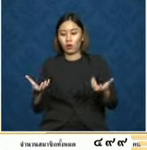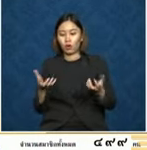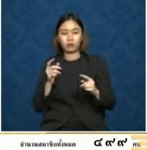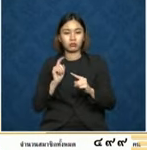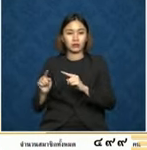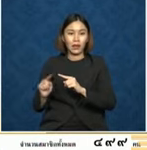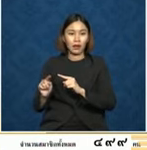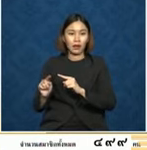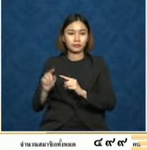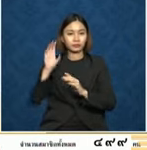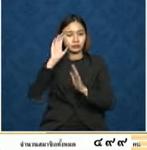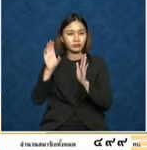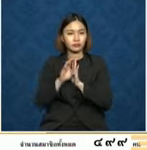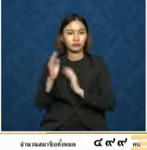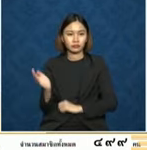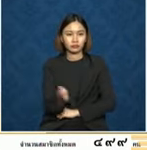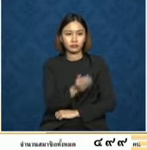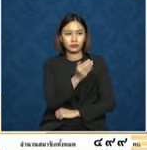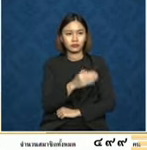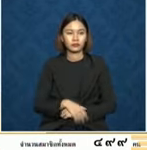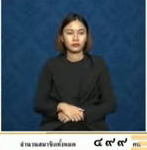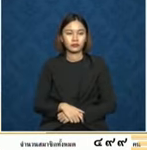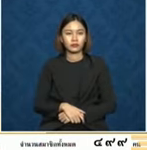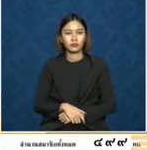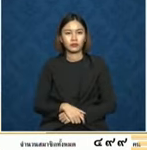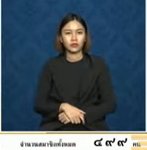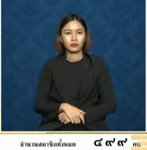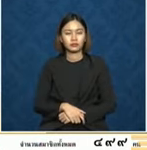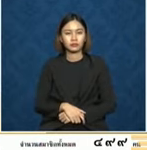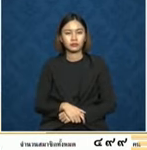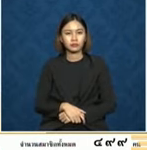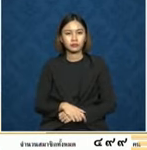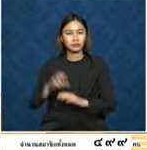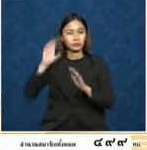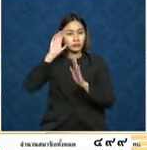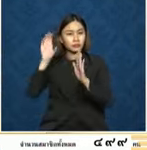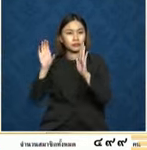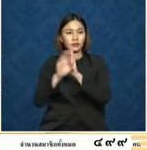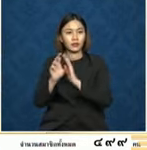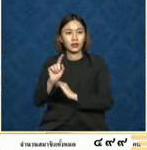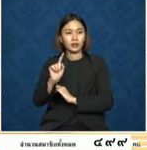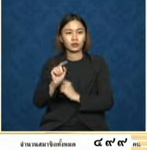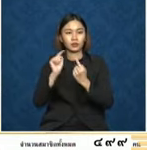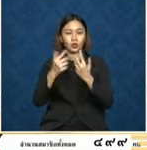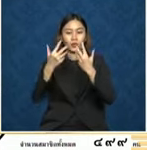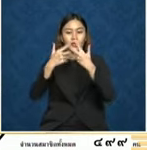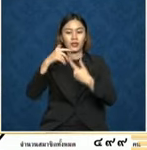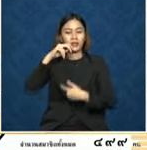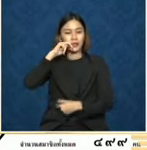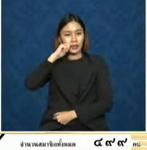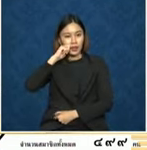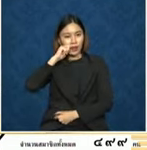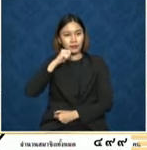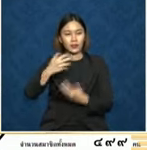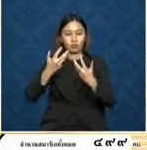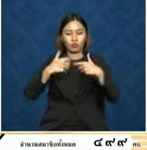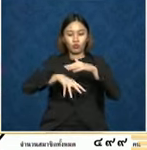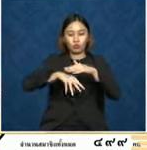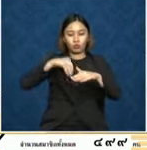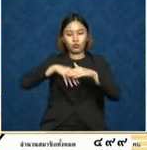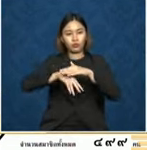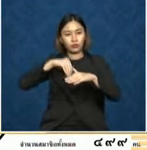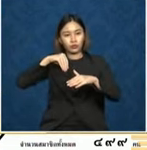มือนะครับขอภาพต่อไปนะครับท่านประธานขอภาพโรงผลิตน้ำหรือเครื่องสูบน้ำนะครับเกี่ย